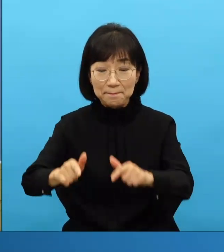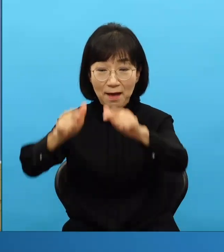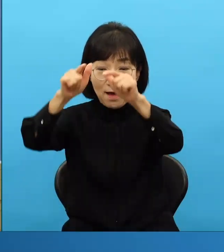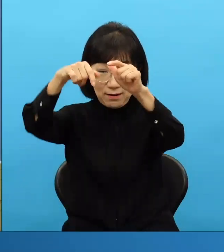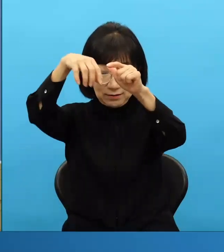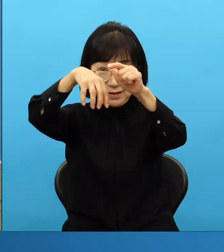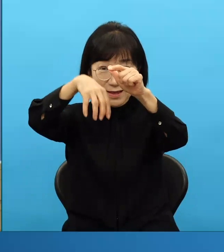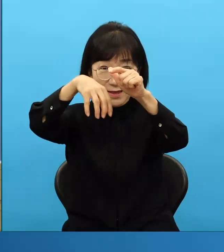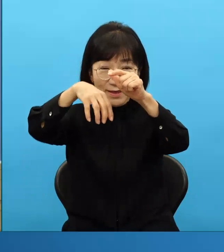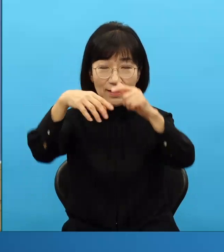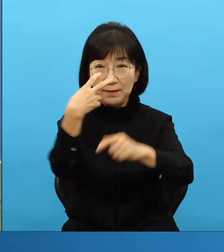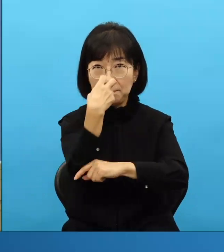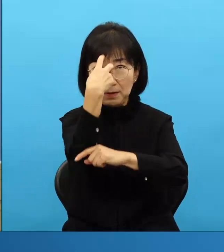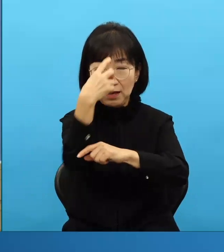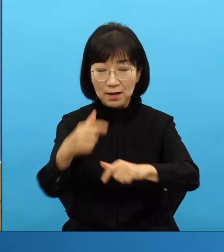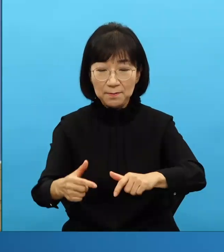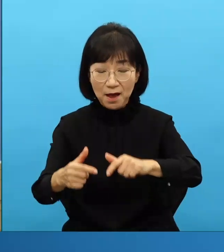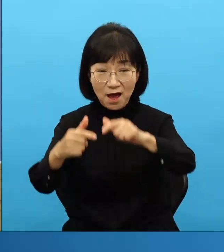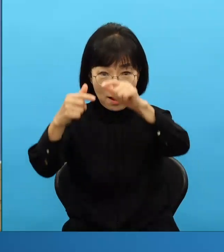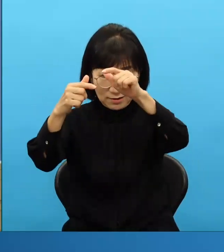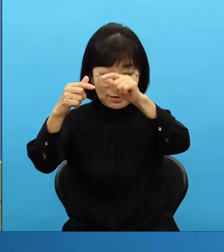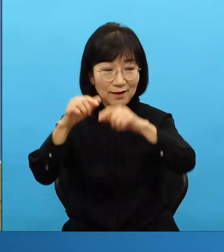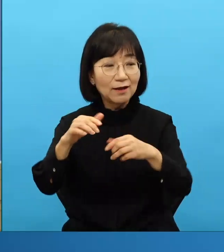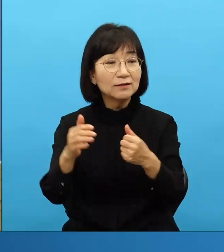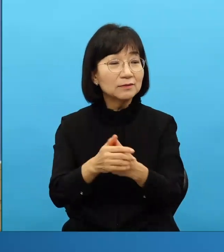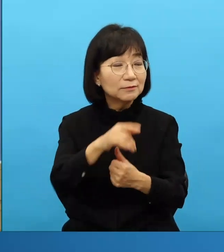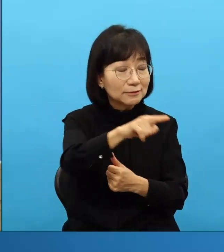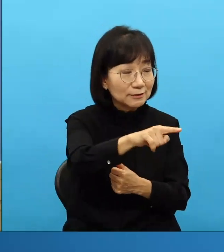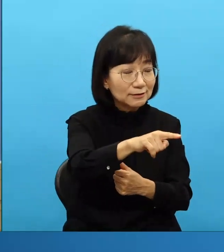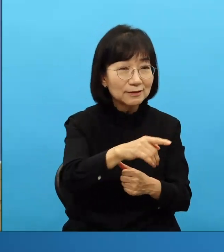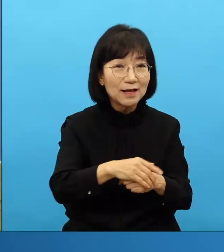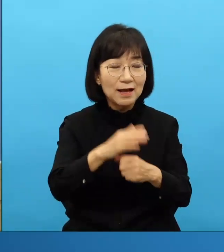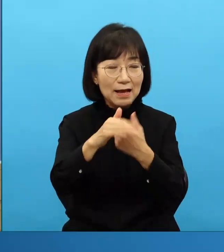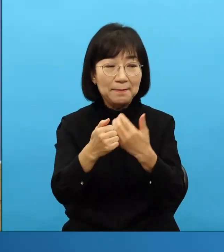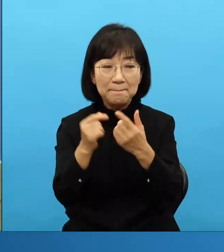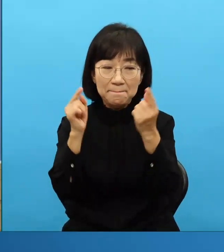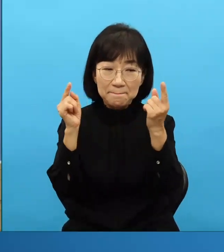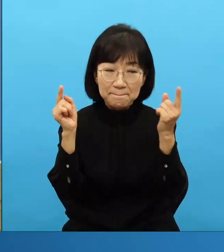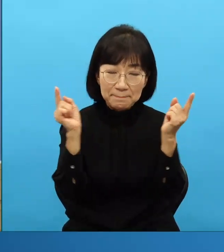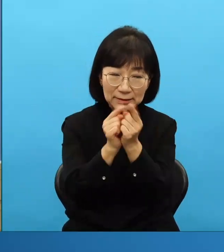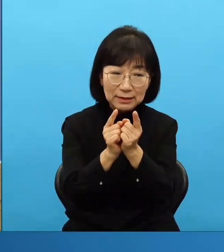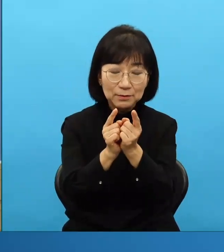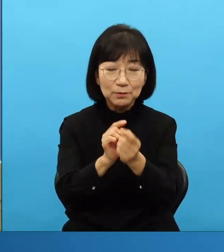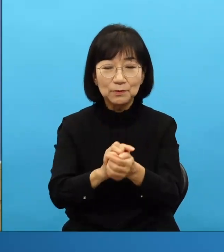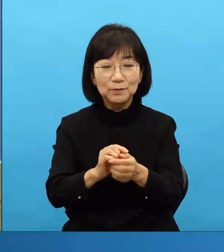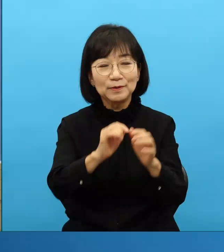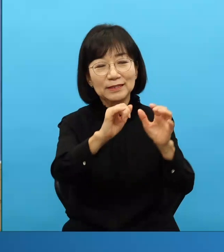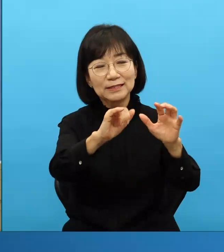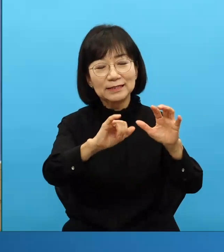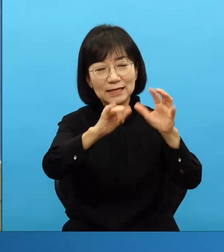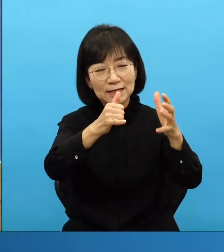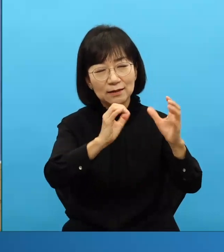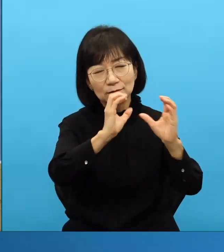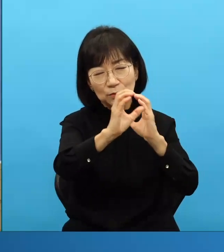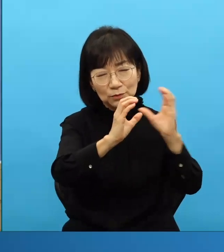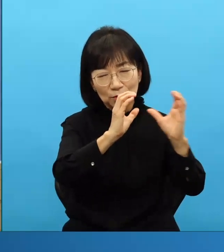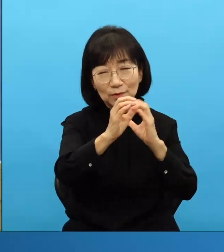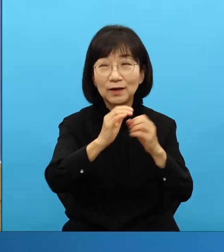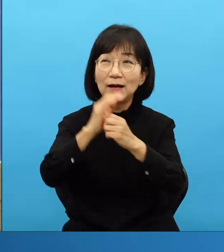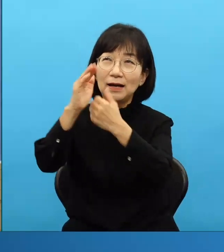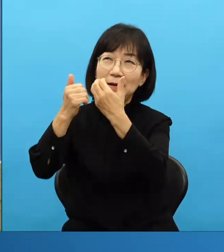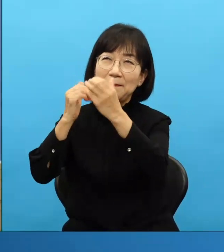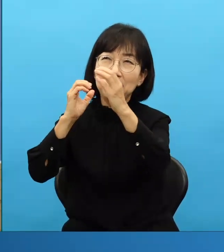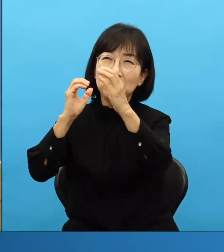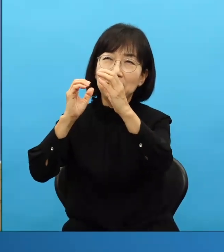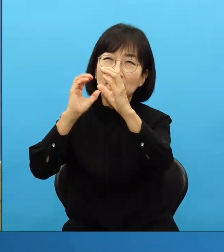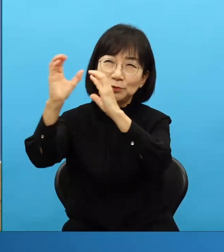그래서 그가 이제 하나님과 소통하고 Helping them 세상과 to 사람과 소통하고 communicate with God, to communicate with people. 그걸 뭐 안테나라